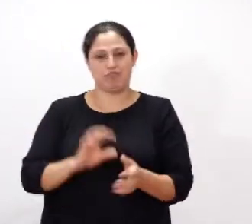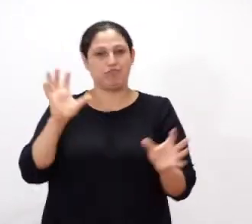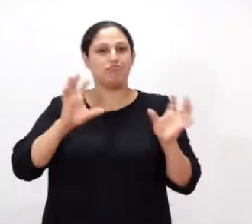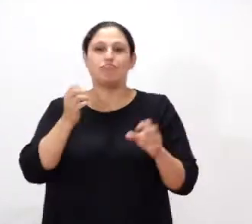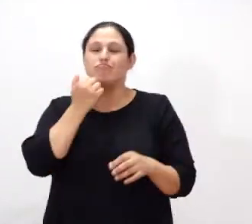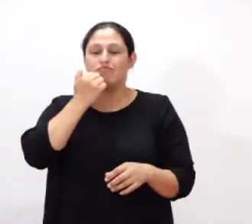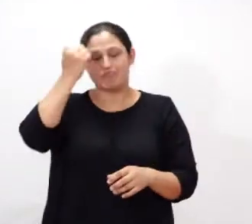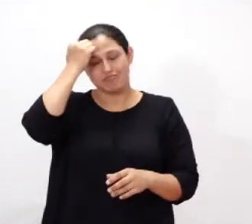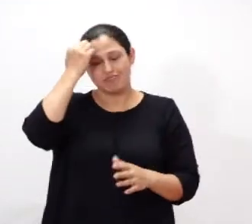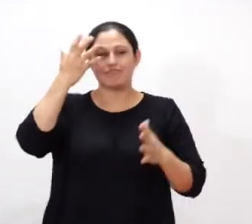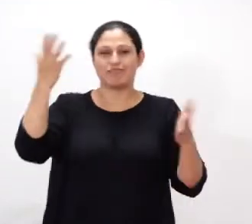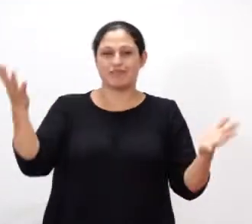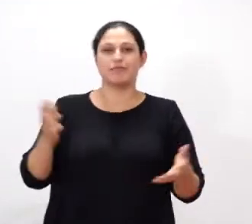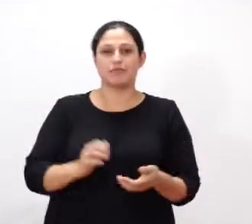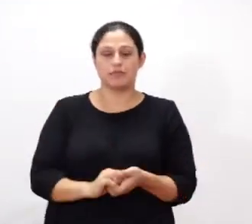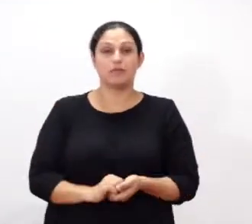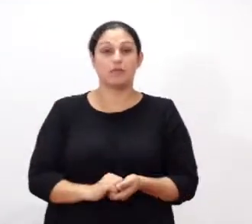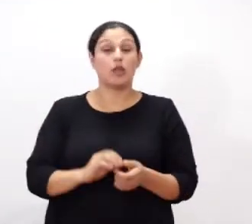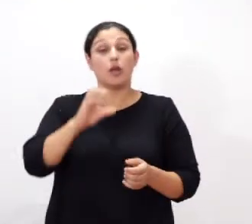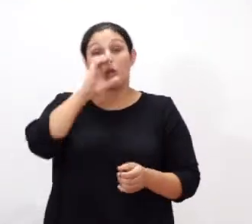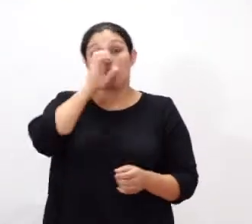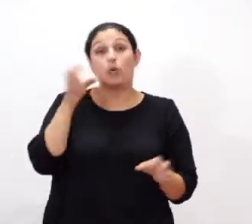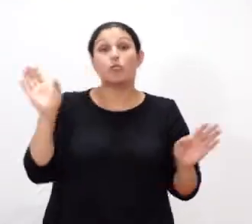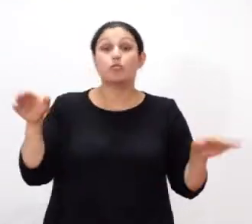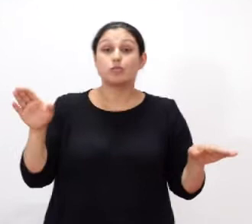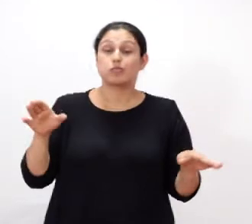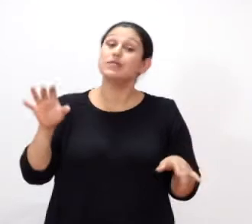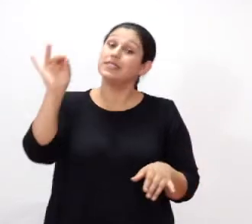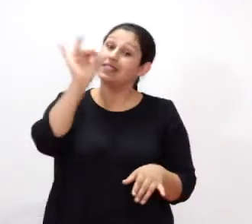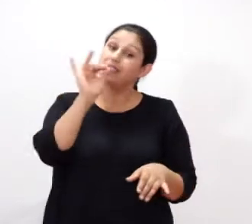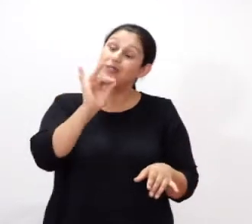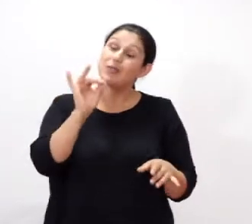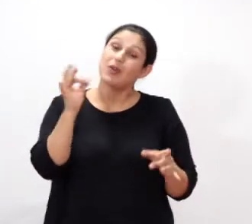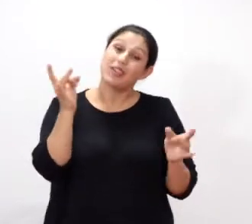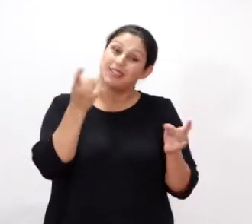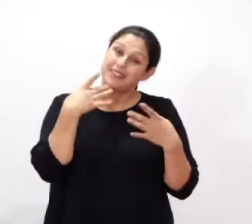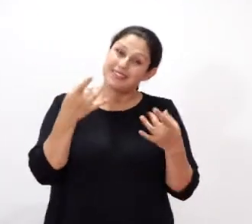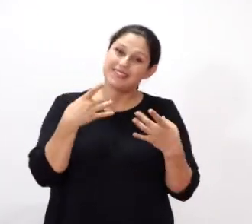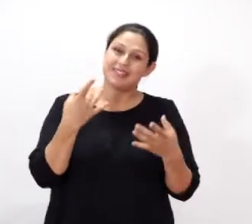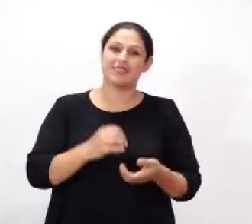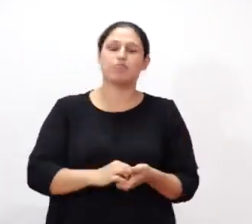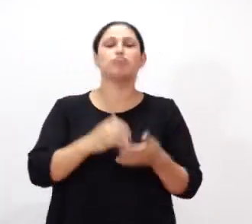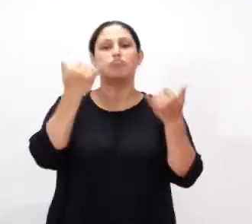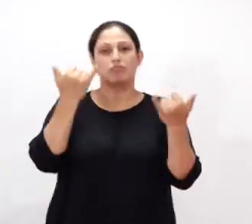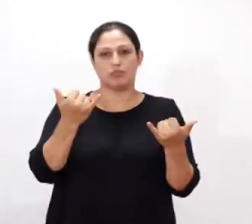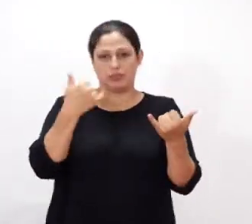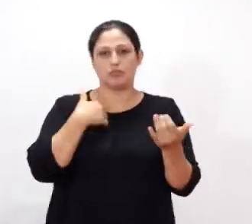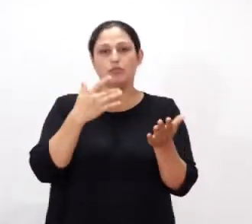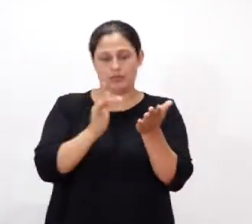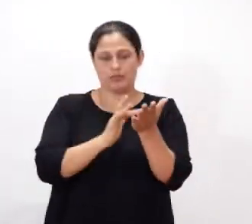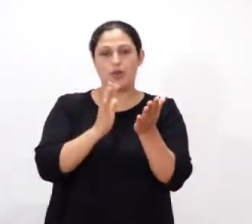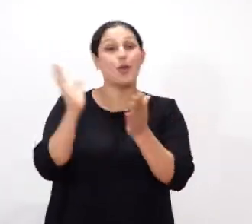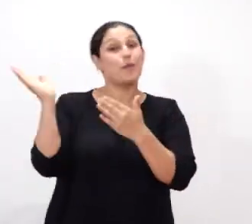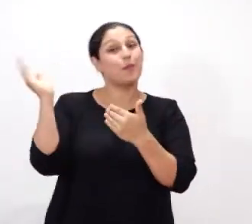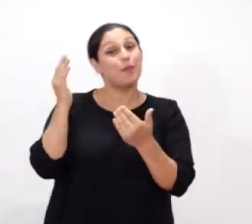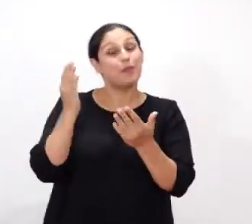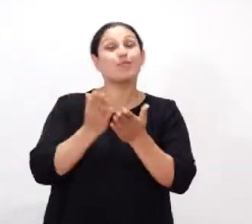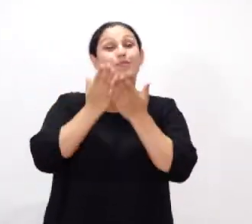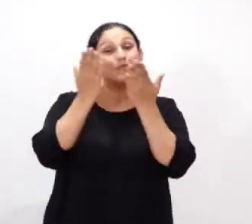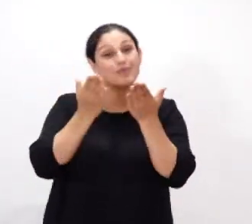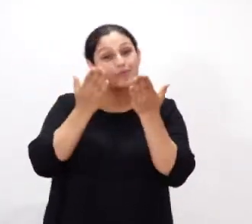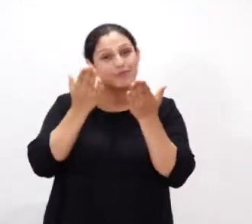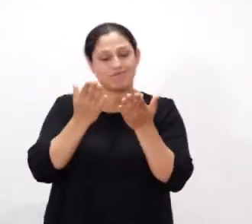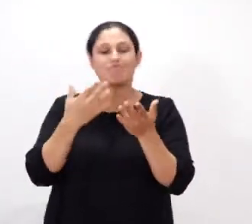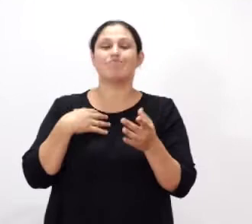درخت بوم اکنون با ما حکایه بخوان مایلش حاضی من از کتاب برو برو میخونم با